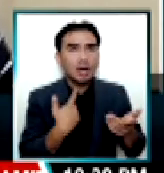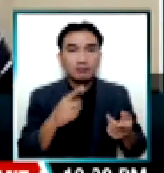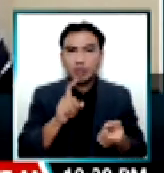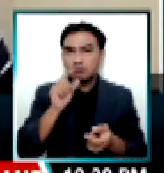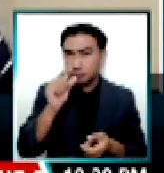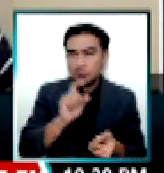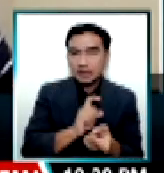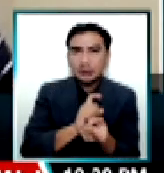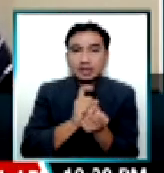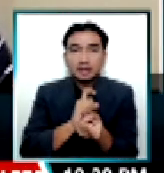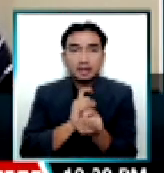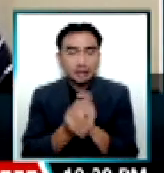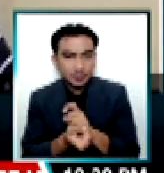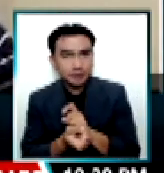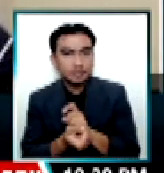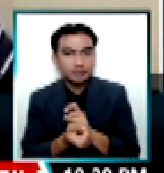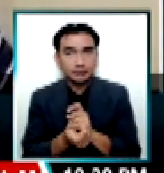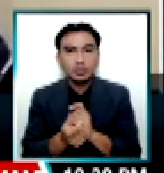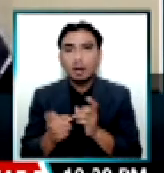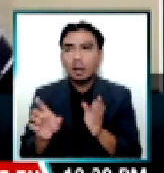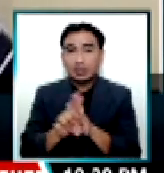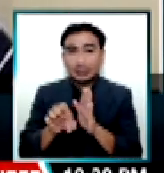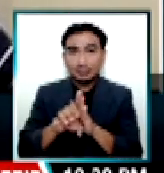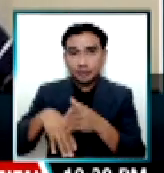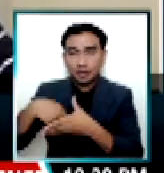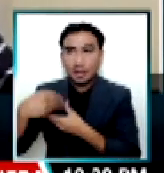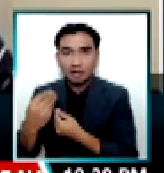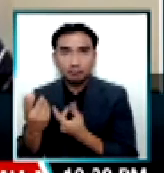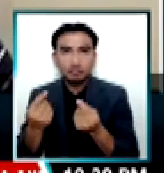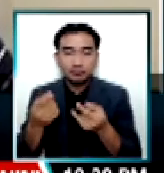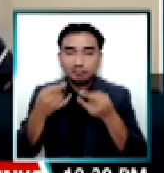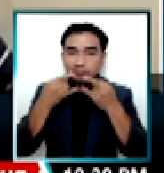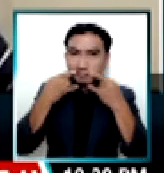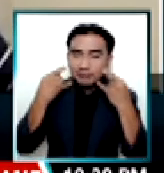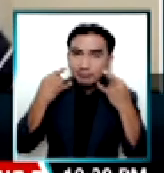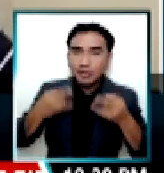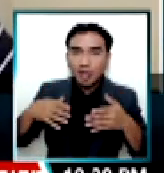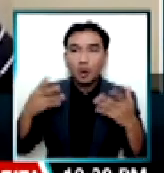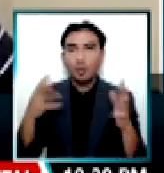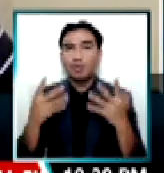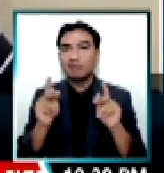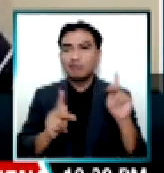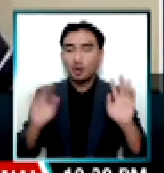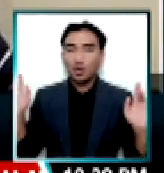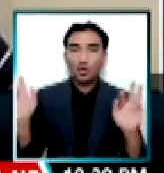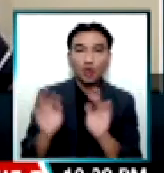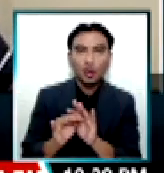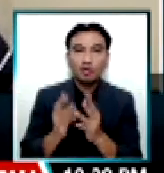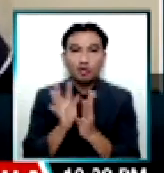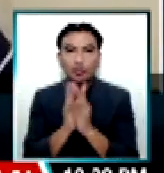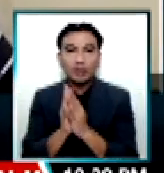mga outdoors na maluwag naman at hindi kumpul-kumpul ang tao, pwede na natin buksan